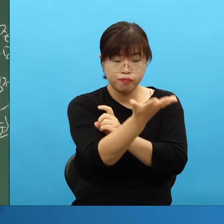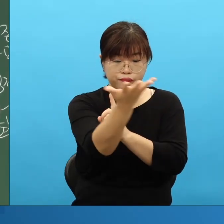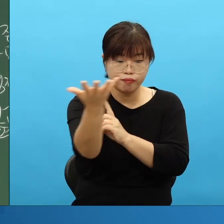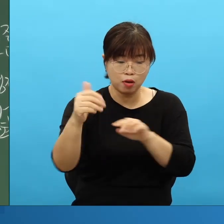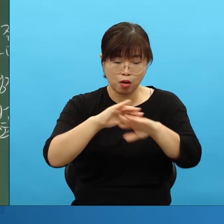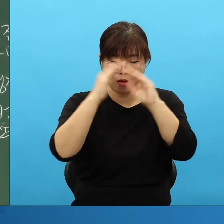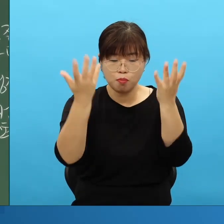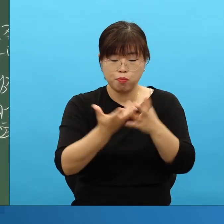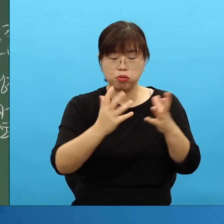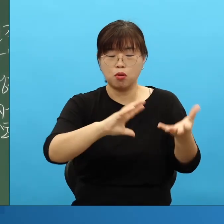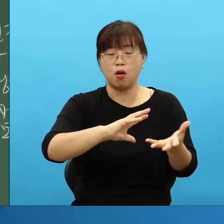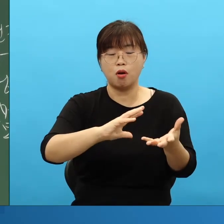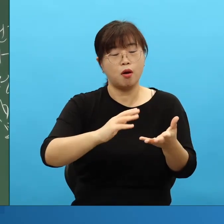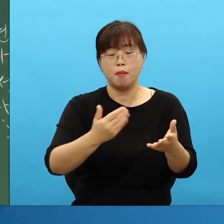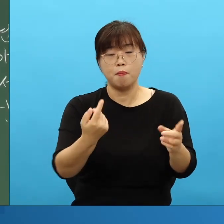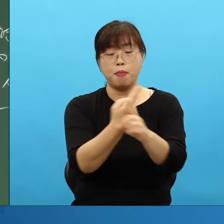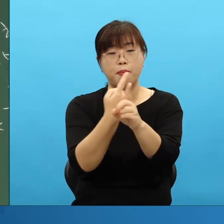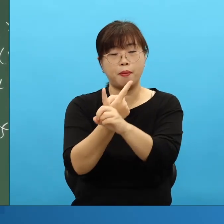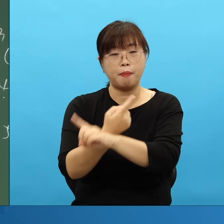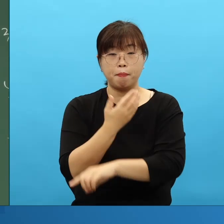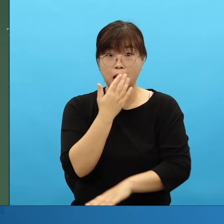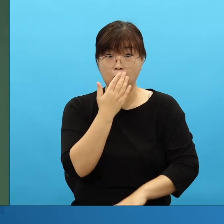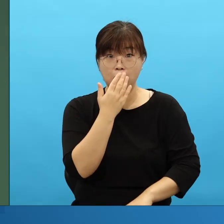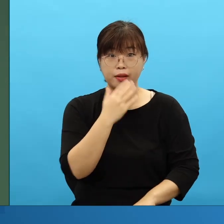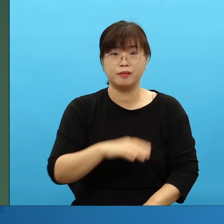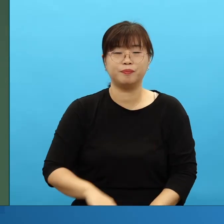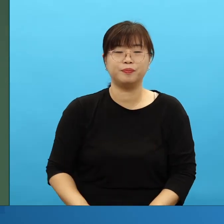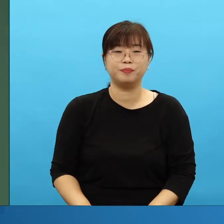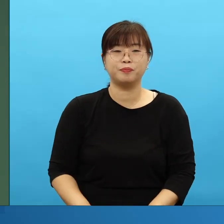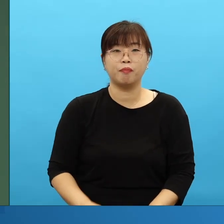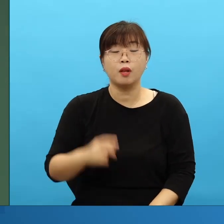움직일 만한 이 보좌의 축복을 누리기